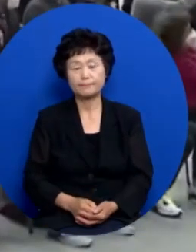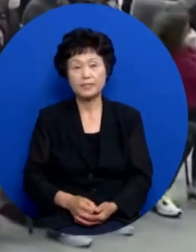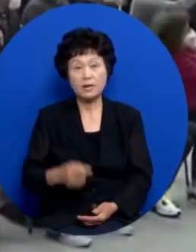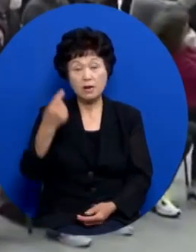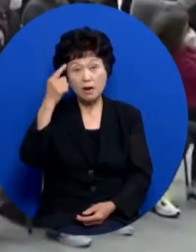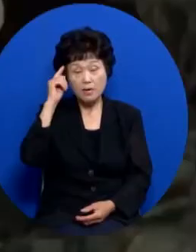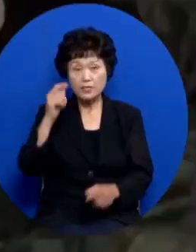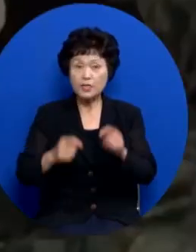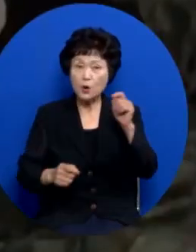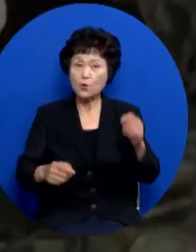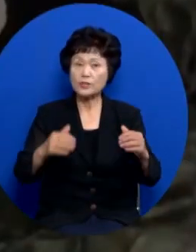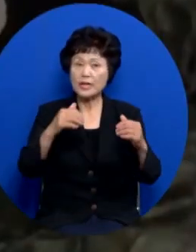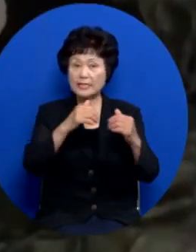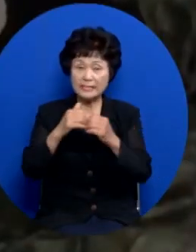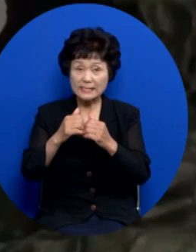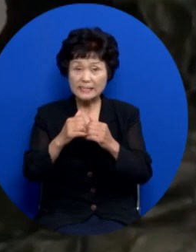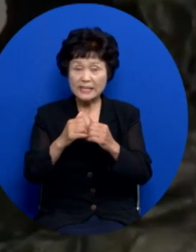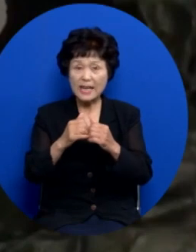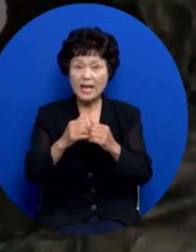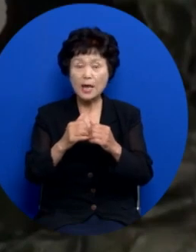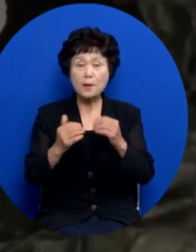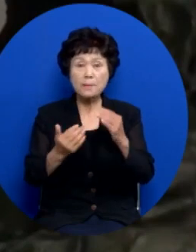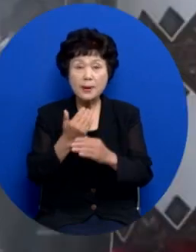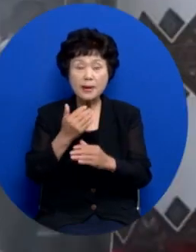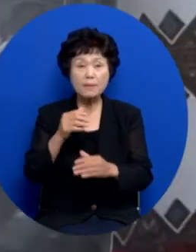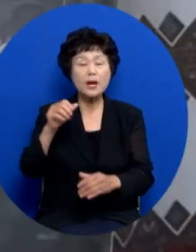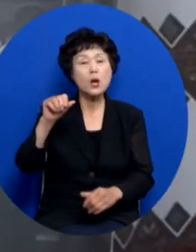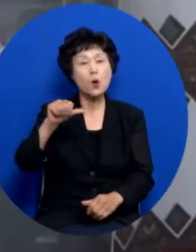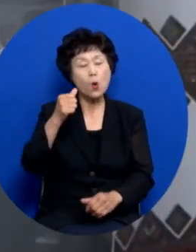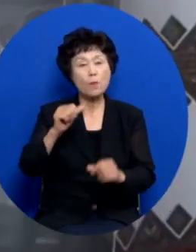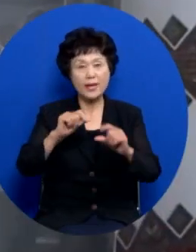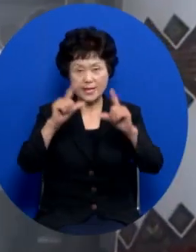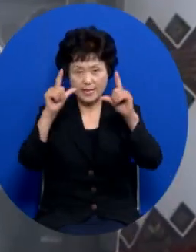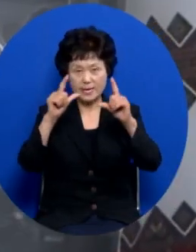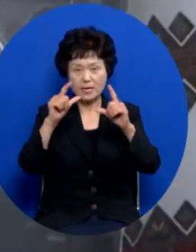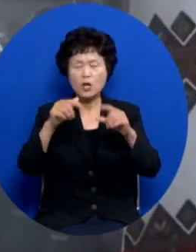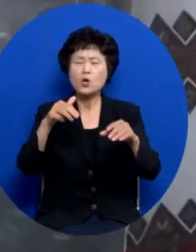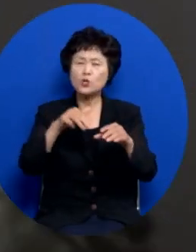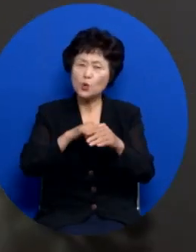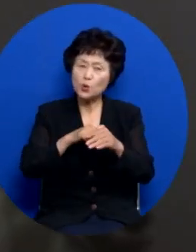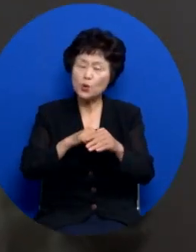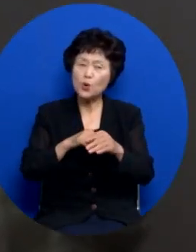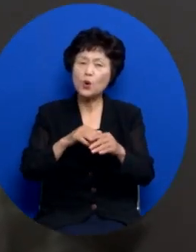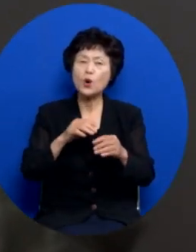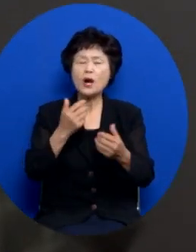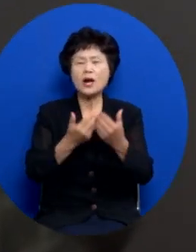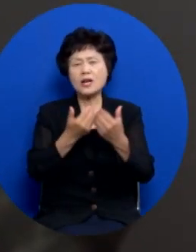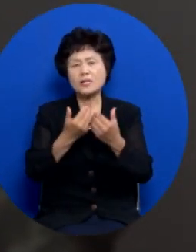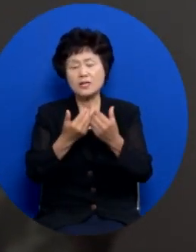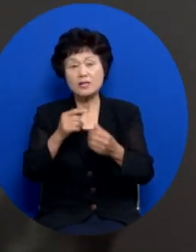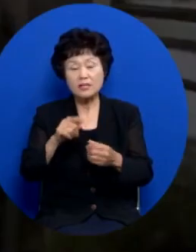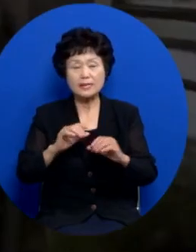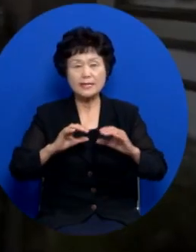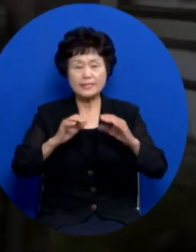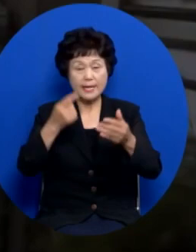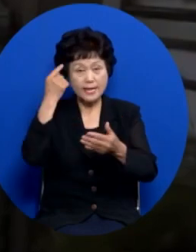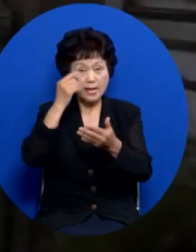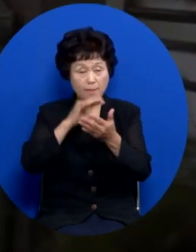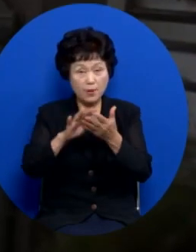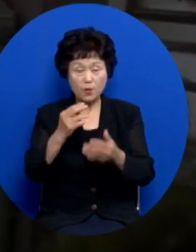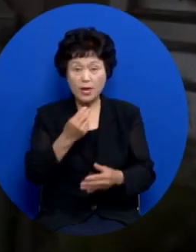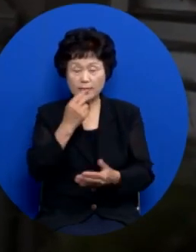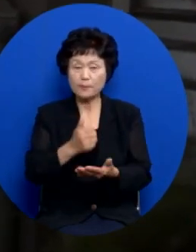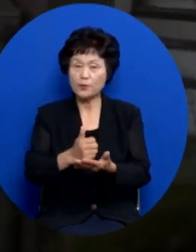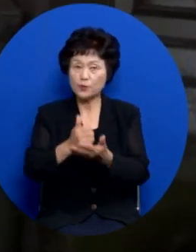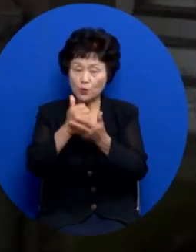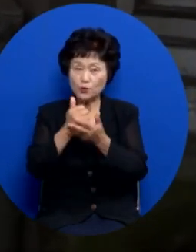러시아 우크라이나 전쟁 개전 500일을 맞아 살펴본 종교 갈등 현황. 절망 속에서도 세계 평화와 생명 존중을